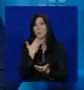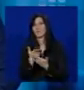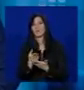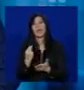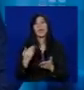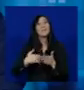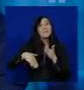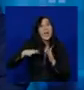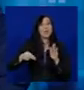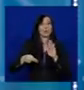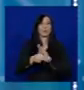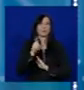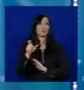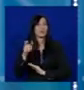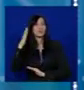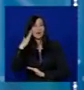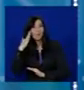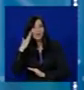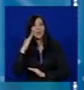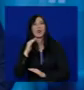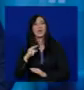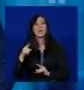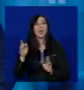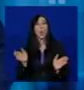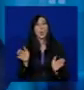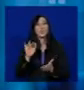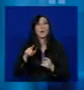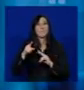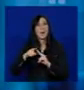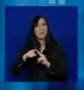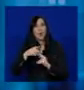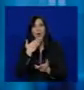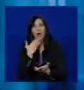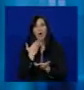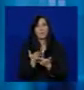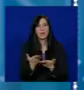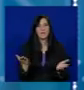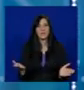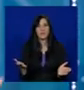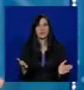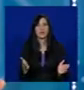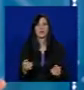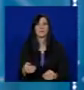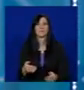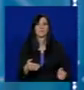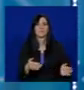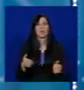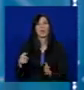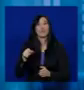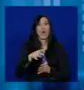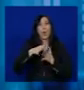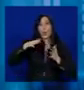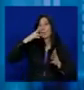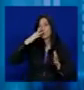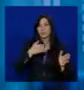в страната. Нищо такова не са обявили. И Пандора го обяви. Когато имате наглостта... Пандора е една голяма лъжа, вече ви я показах. Когато имате наглостта